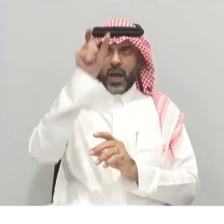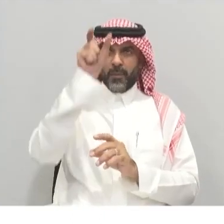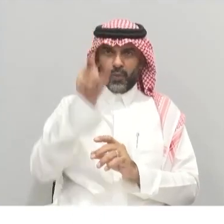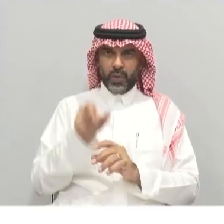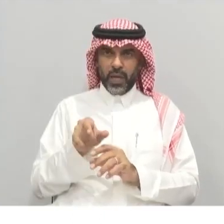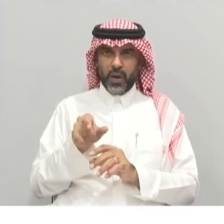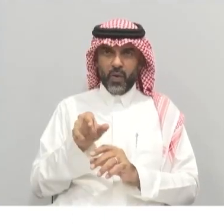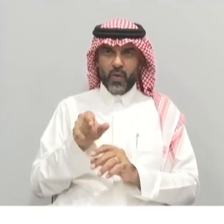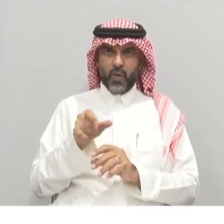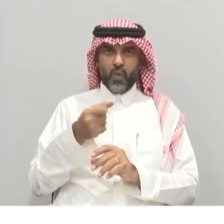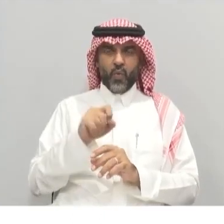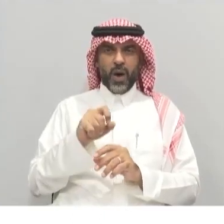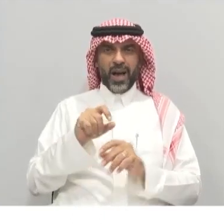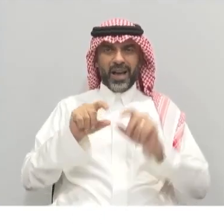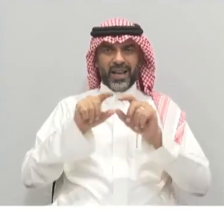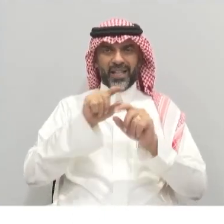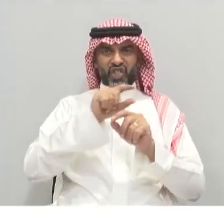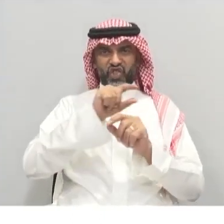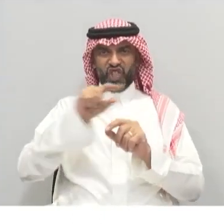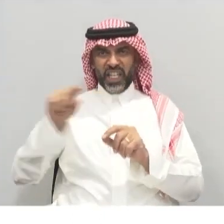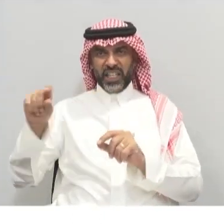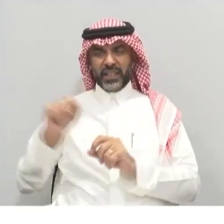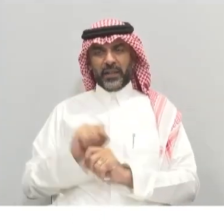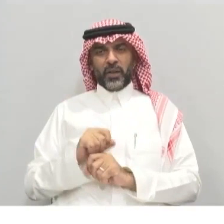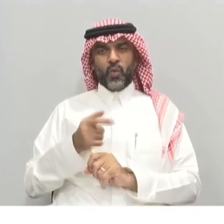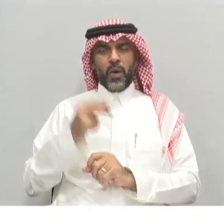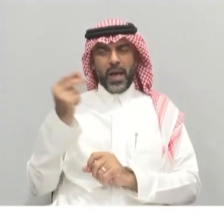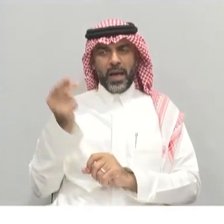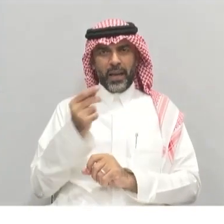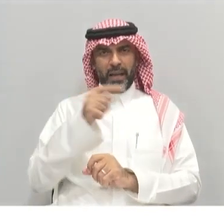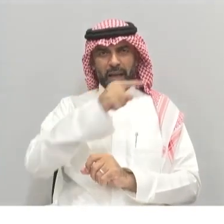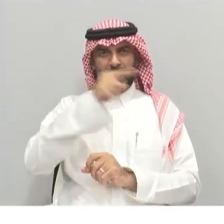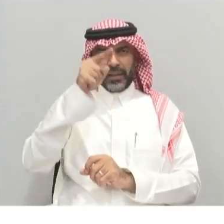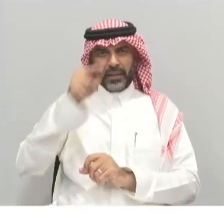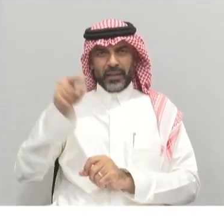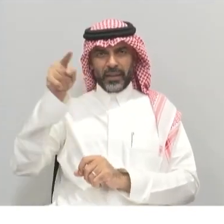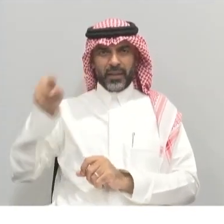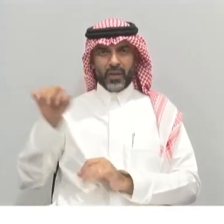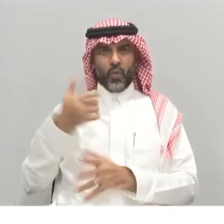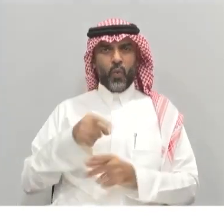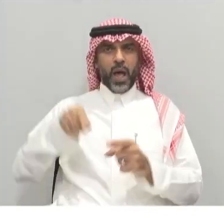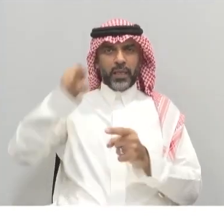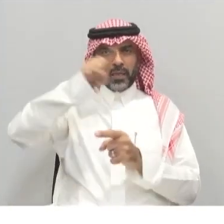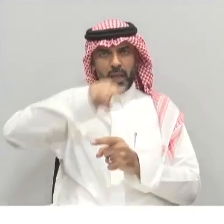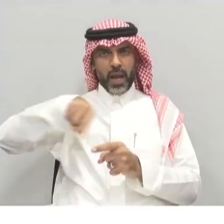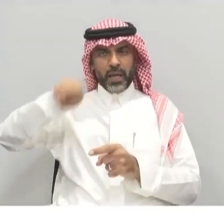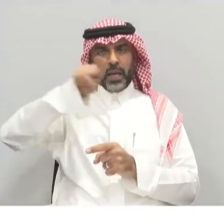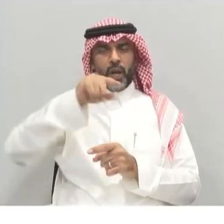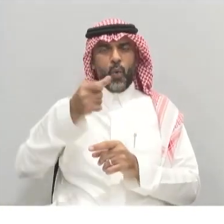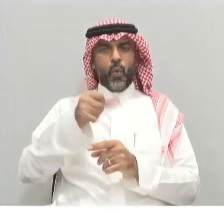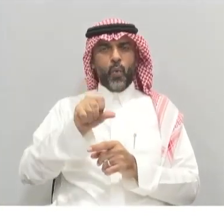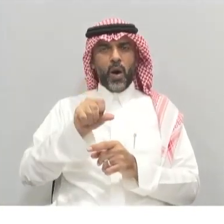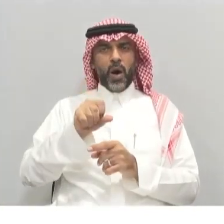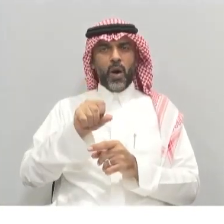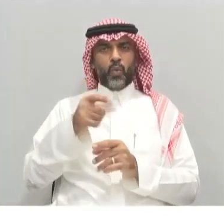والمخططات الشريطيه والمخططات الخطيه والمخططات الدائريه والمخططات